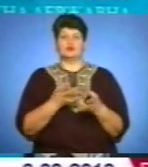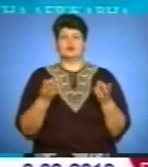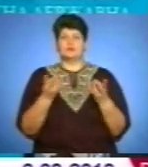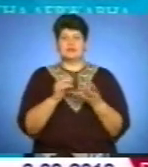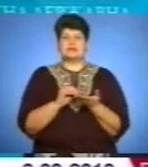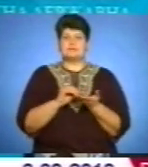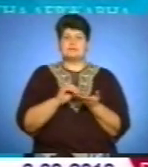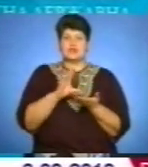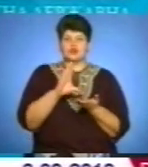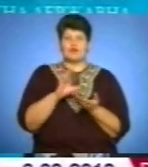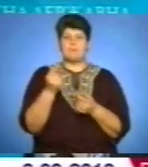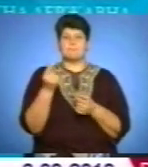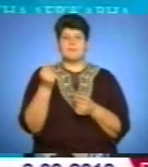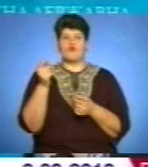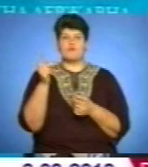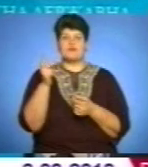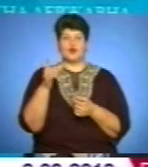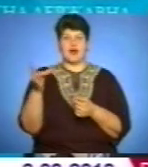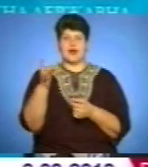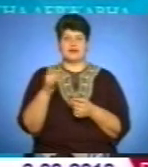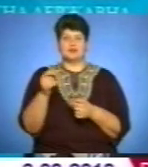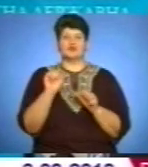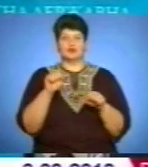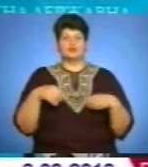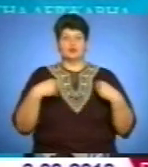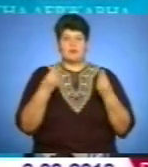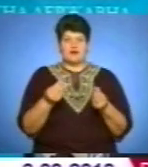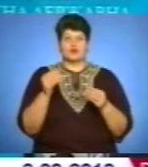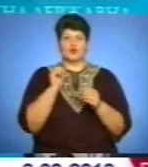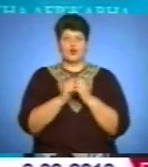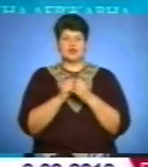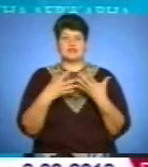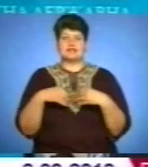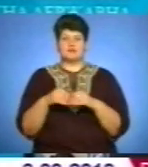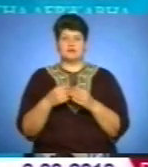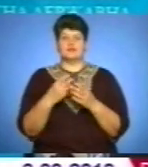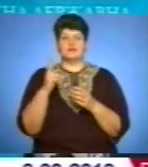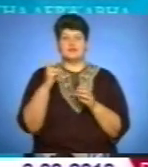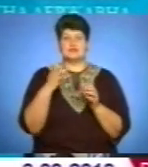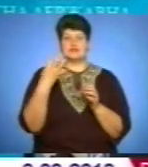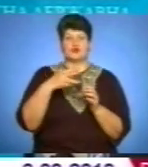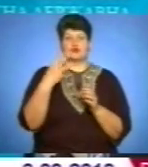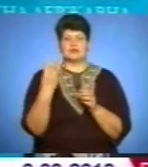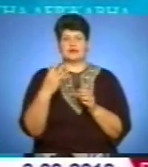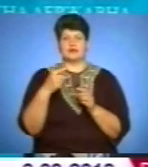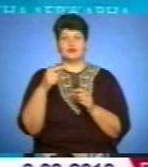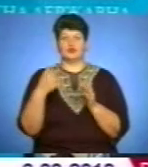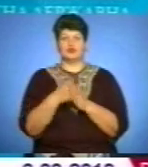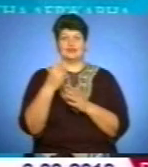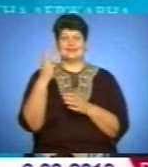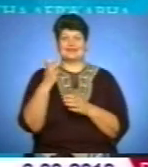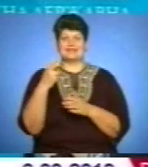у півтора рази, що дасть кожній сім'ї додатково від 243 до 302